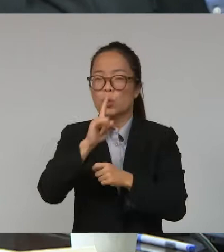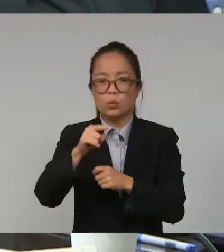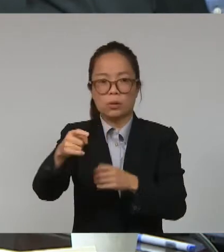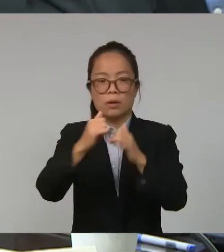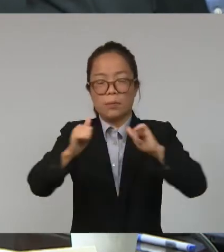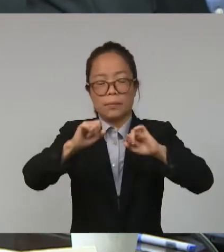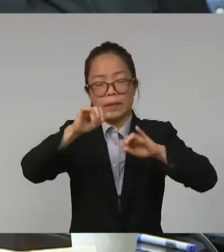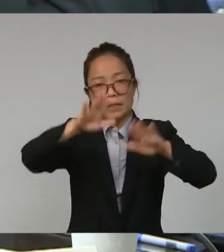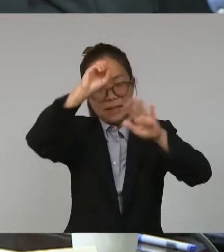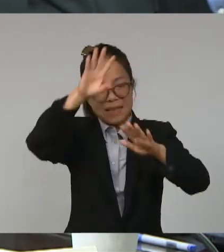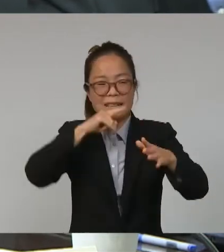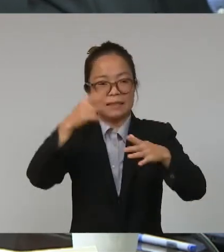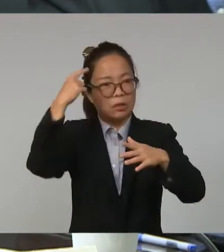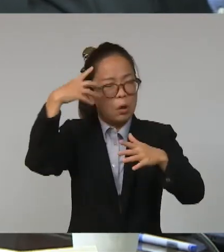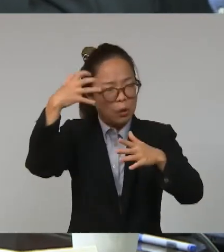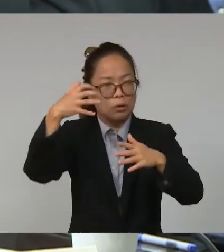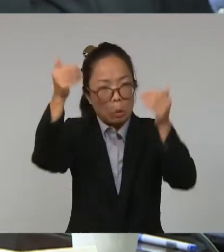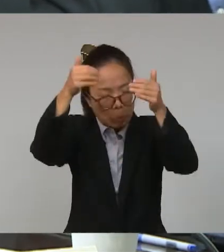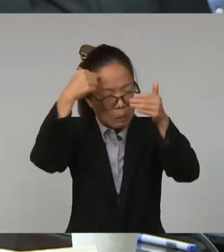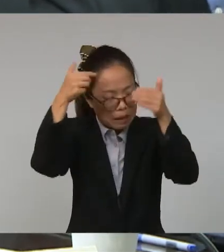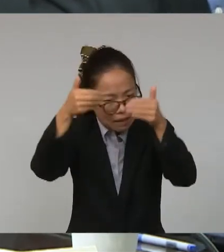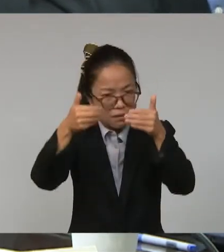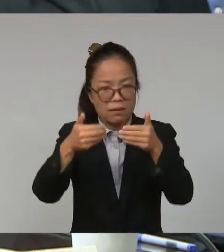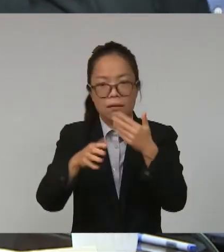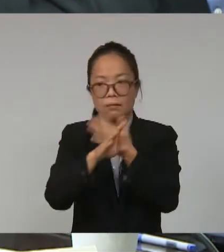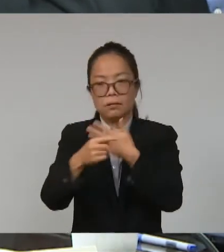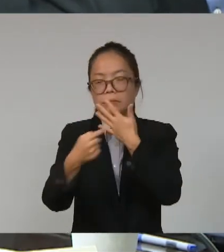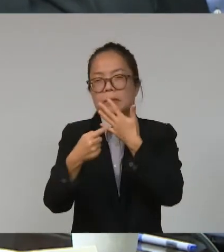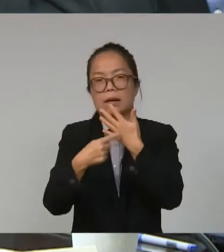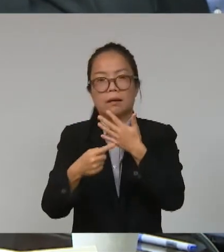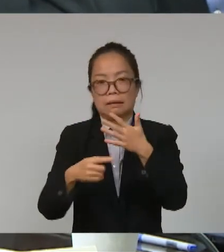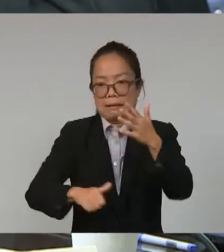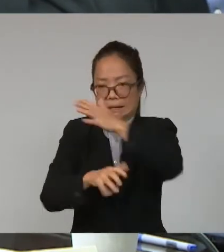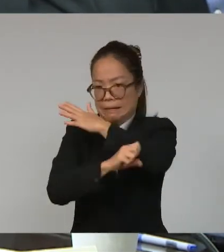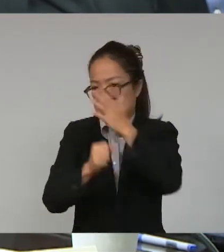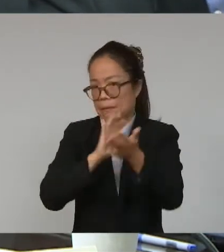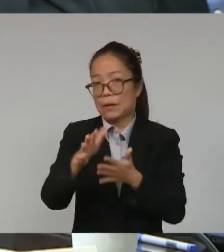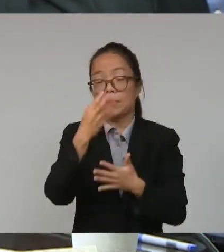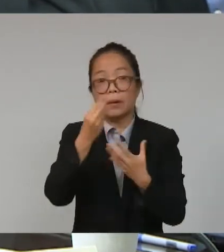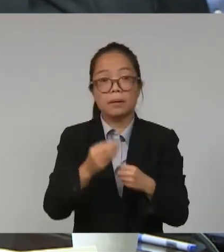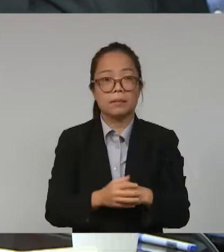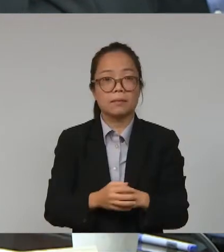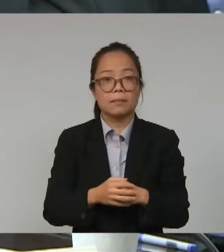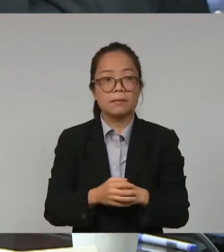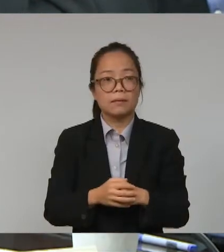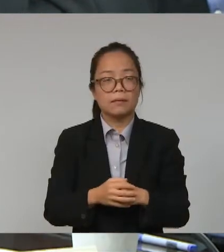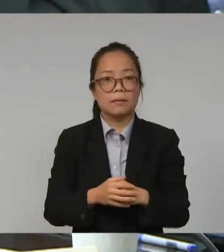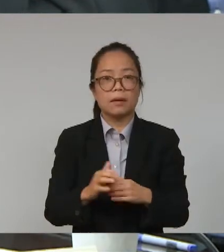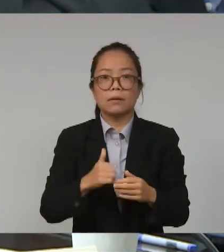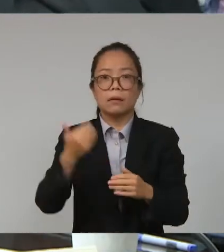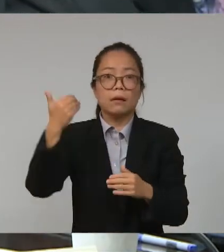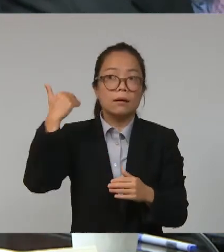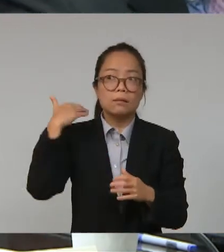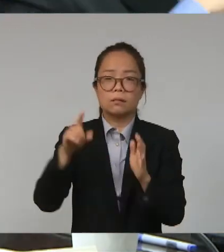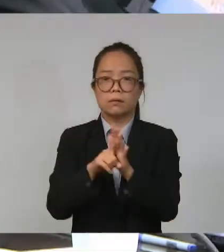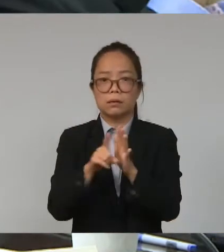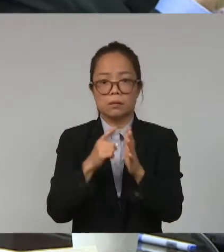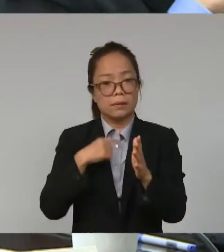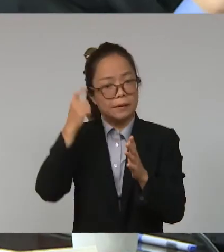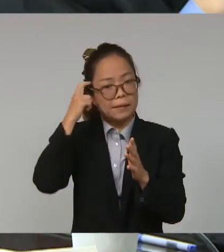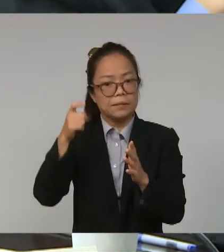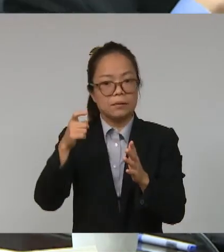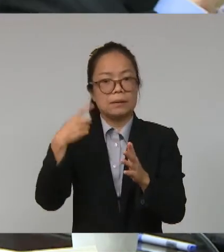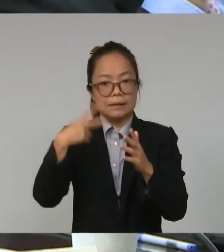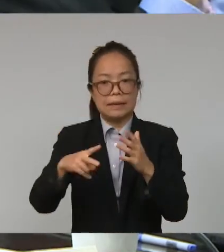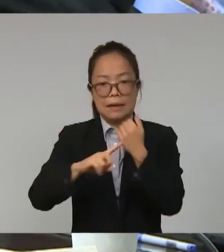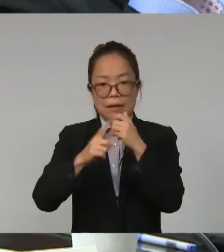头痛医脚，打着民主反民主。当时候在要再